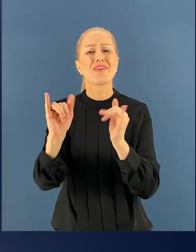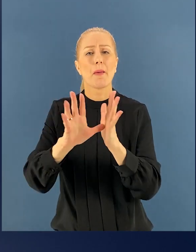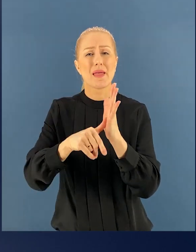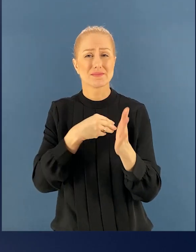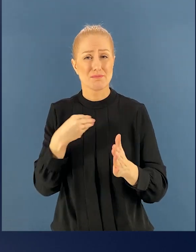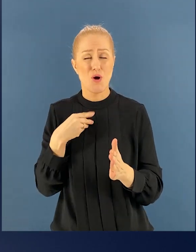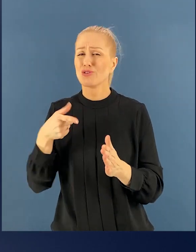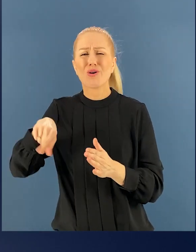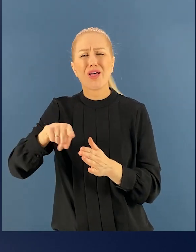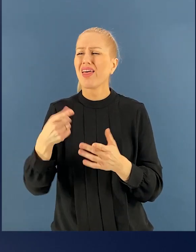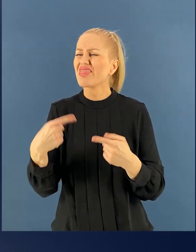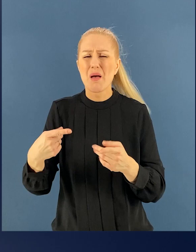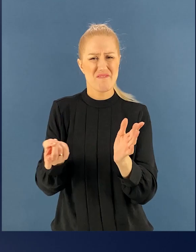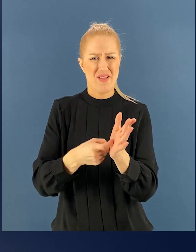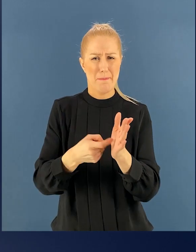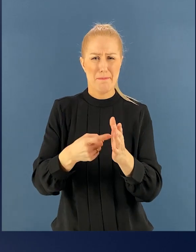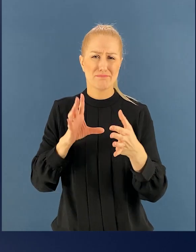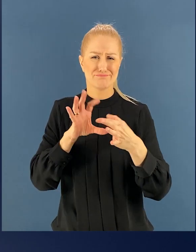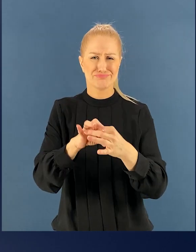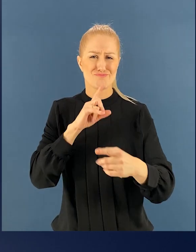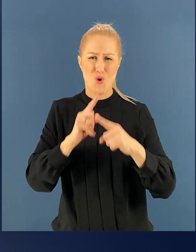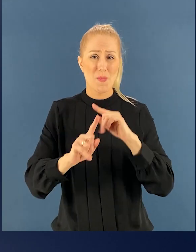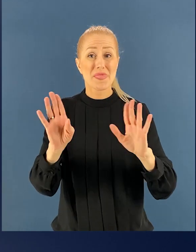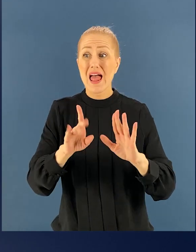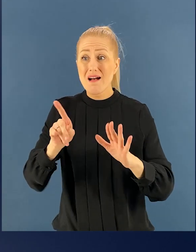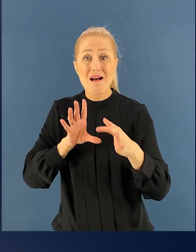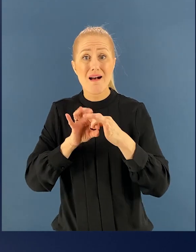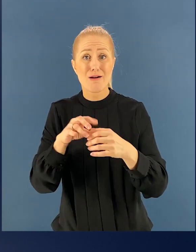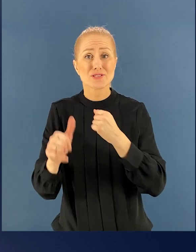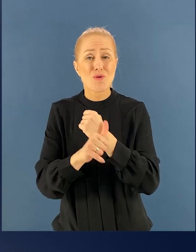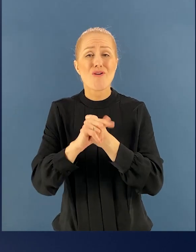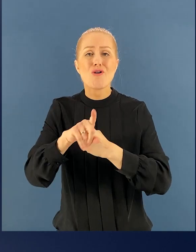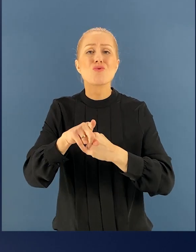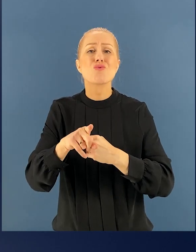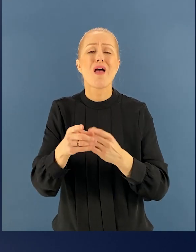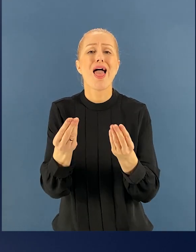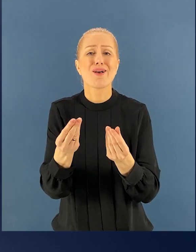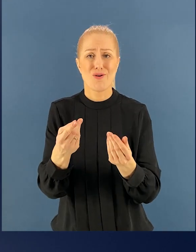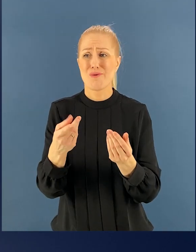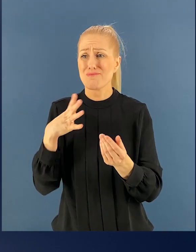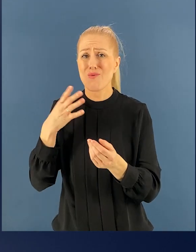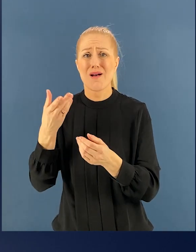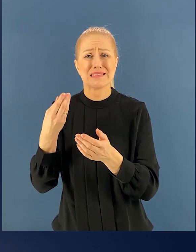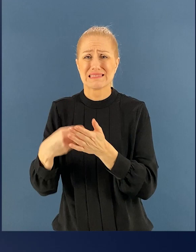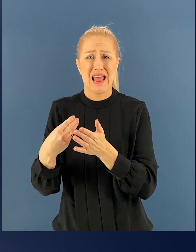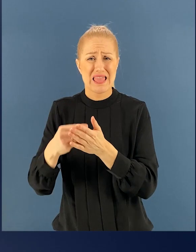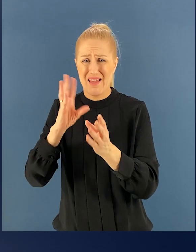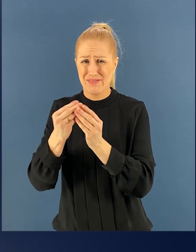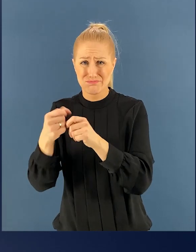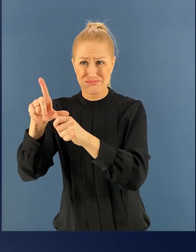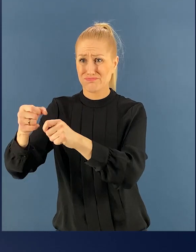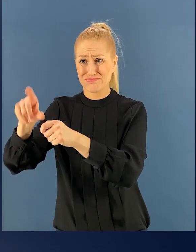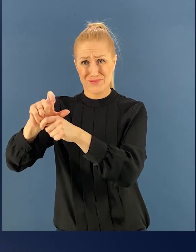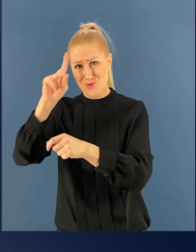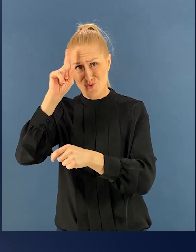były postulatami ekonomicznymi. Chodziło o podwyżkę cen, drastyczną, ludziom coraz gorzej się żyło. Ale